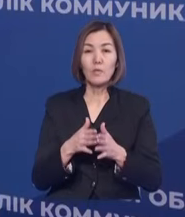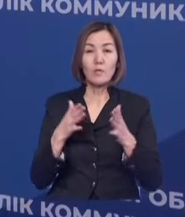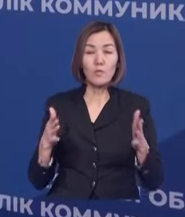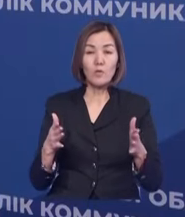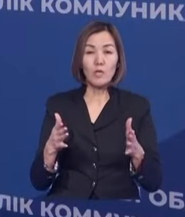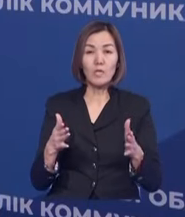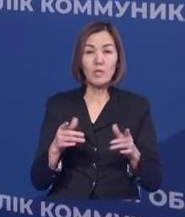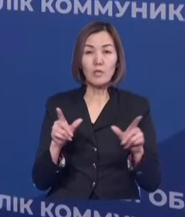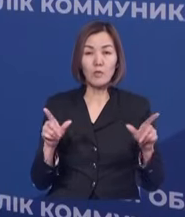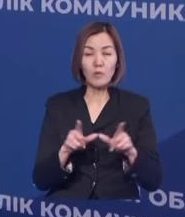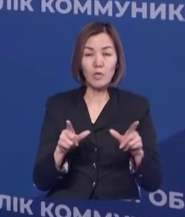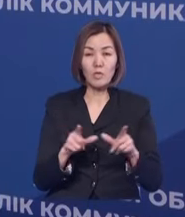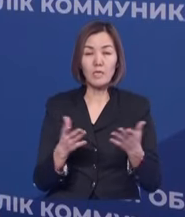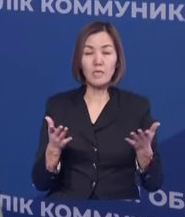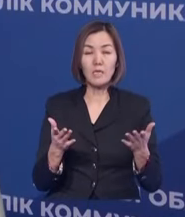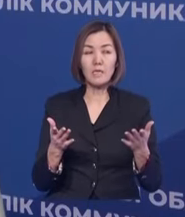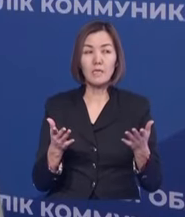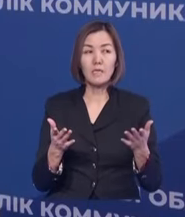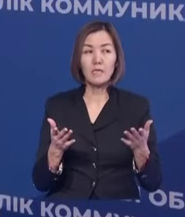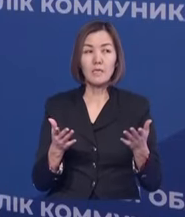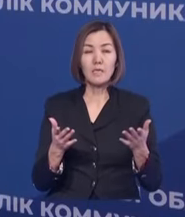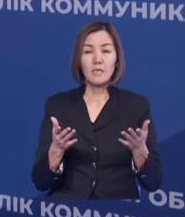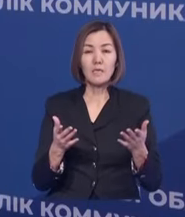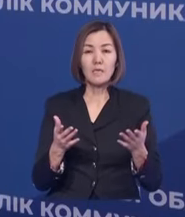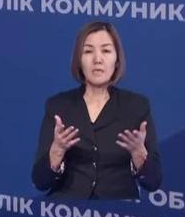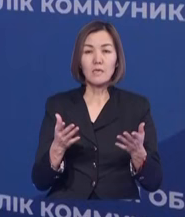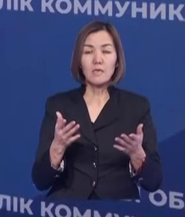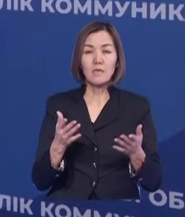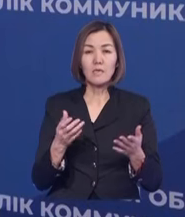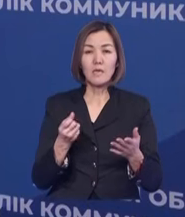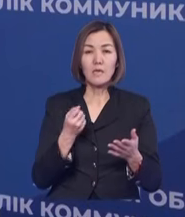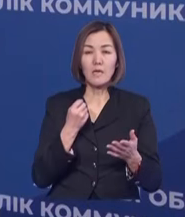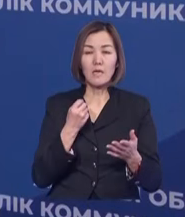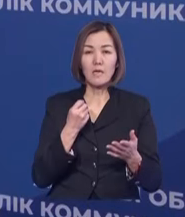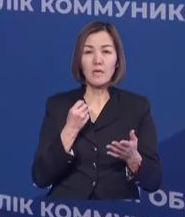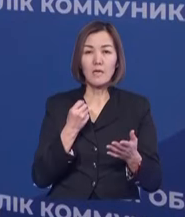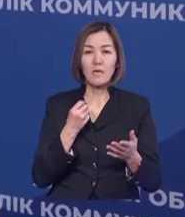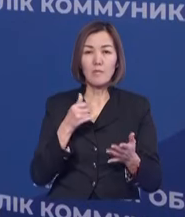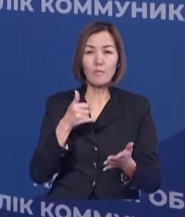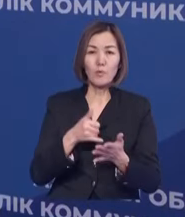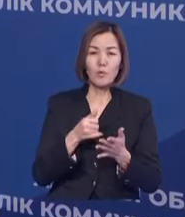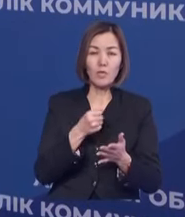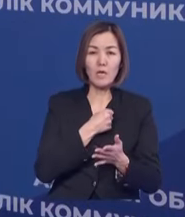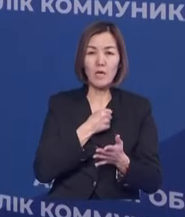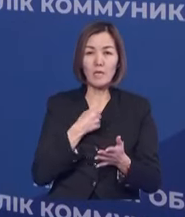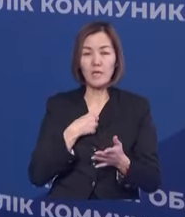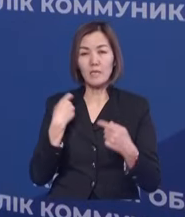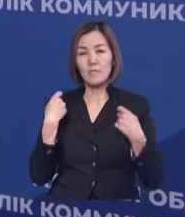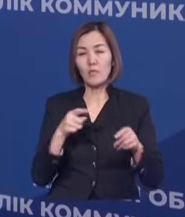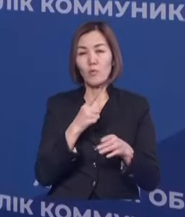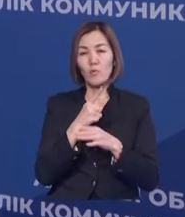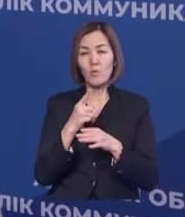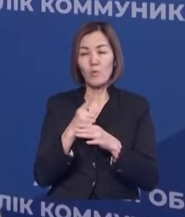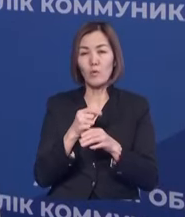үлкен-үлкен дүкендердегі осы арақ сатылатын сөрелерде арақ сатылмаса екен деген үндеу жолдаймыз. Әрине